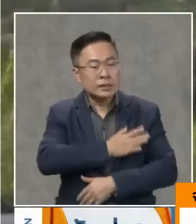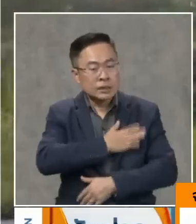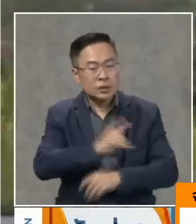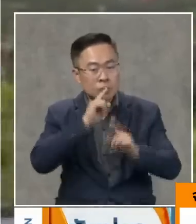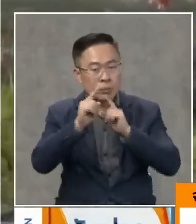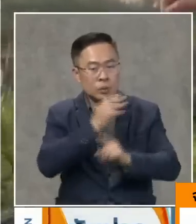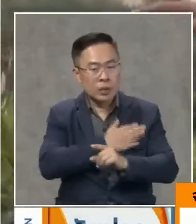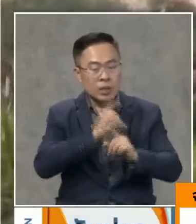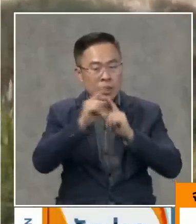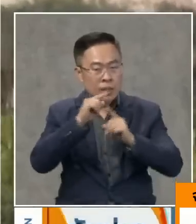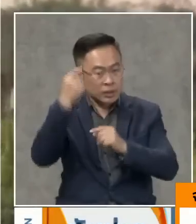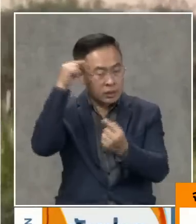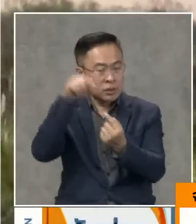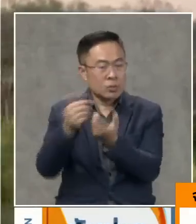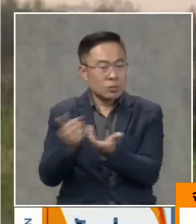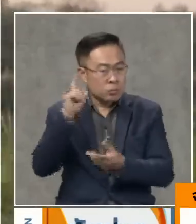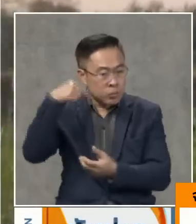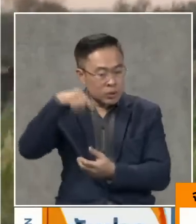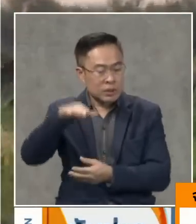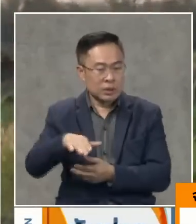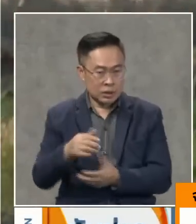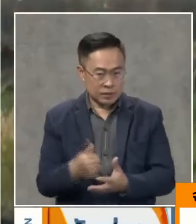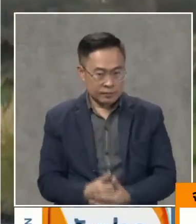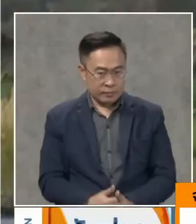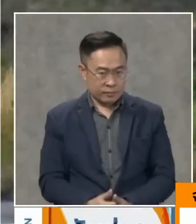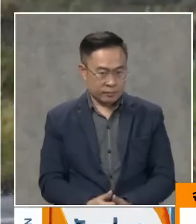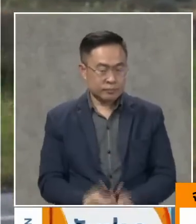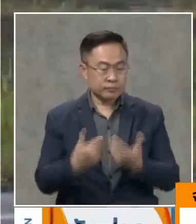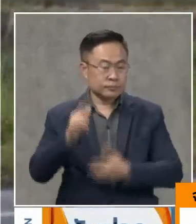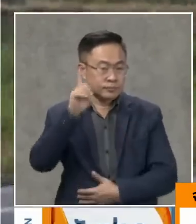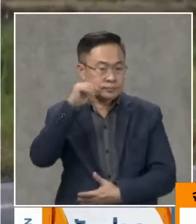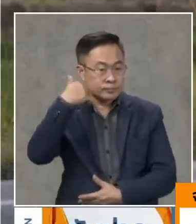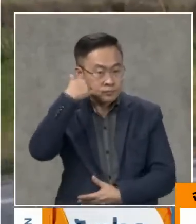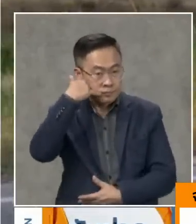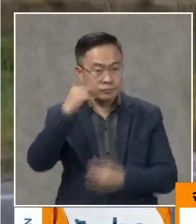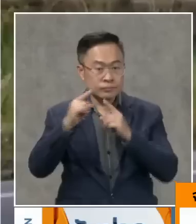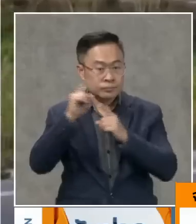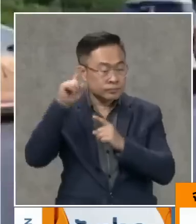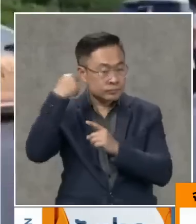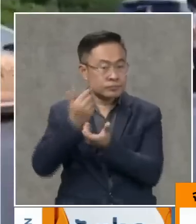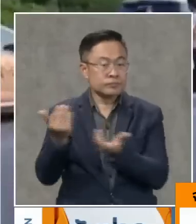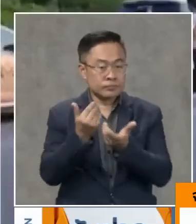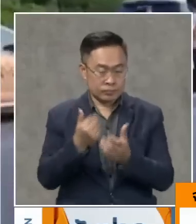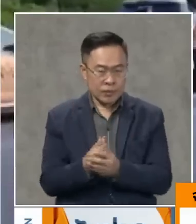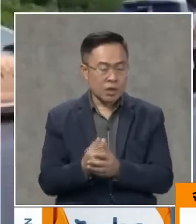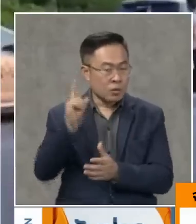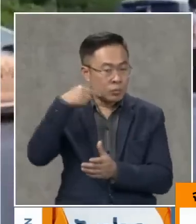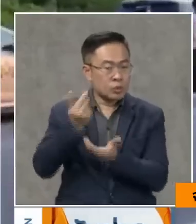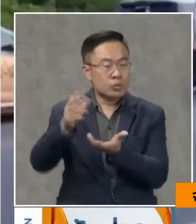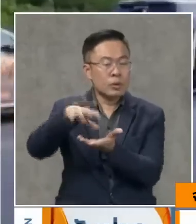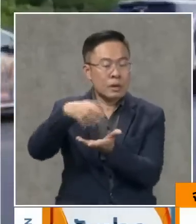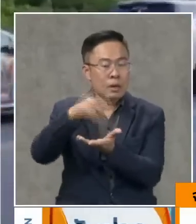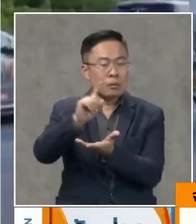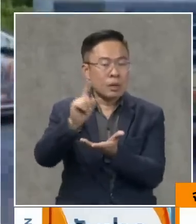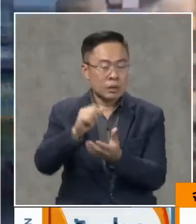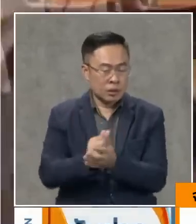ากันดีๆให้นึกถึงลูกเอาไว้นะคะจากนั้นน่ะคุณแม่ได้มีการต่อสายโทรหาลูกสาวลูกสาวก็เล่าข้อเท็จจริงให้กับ